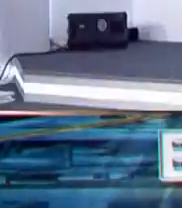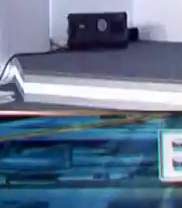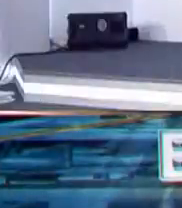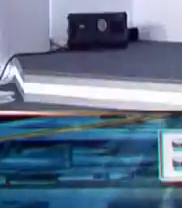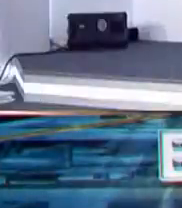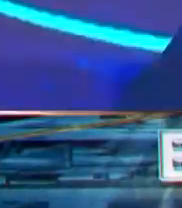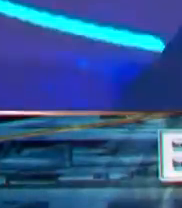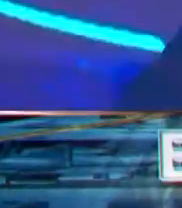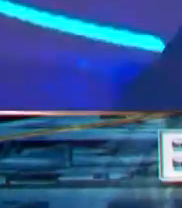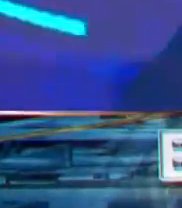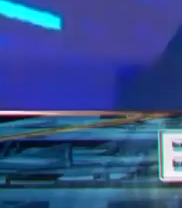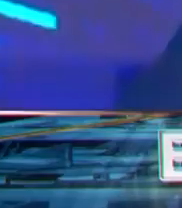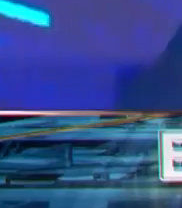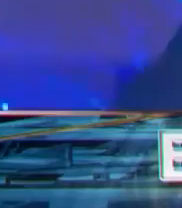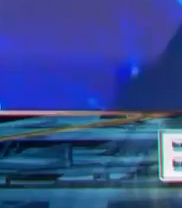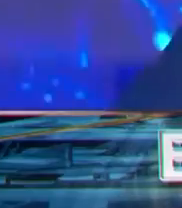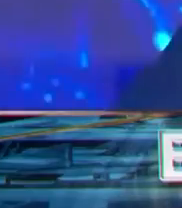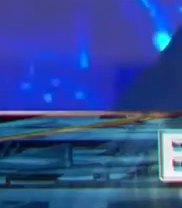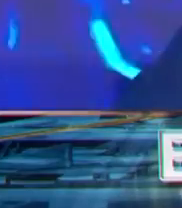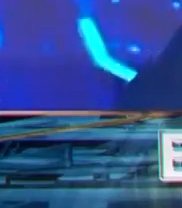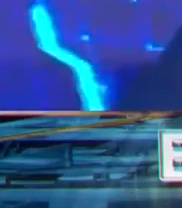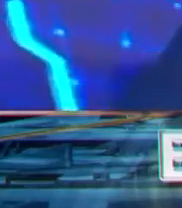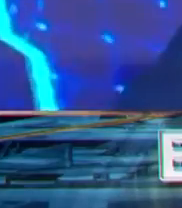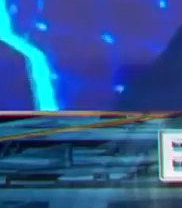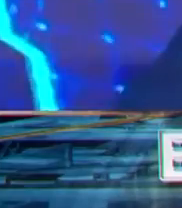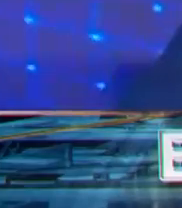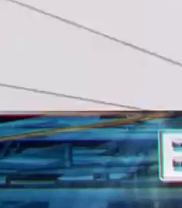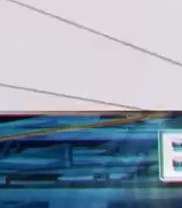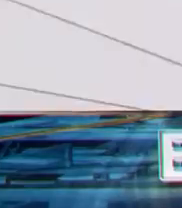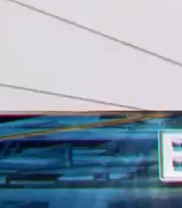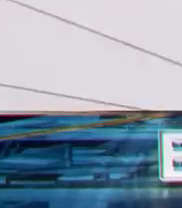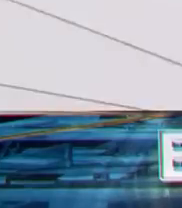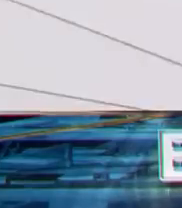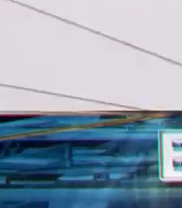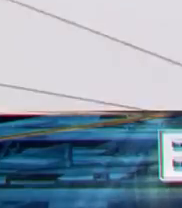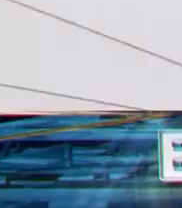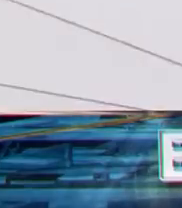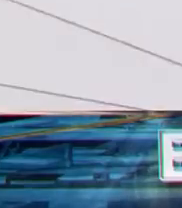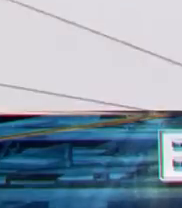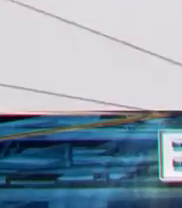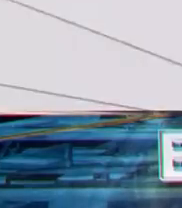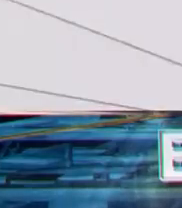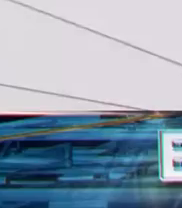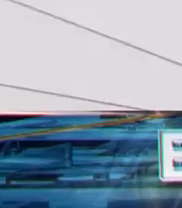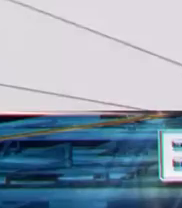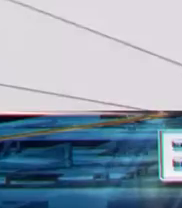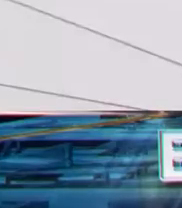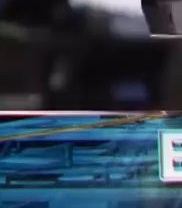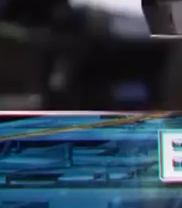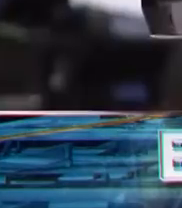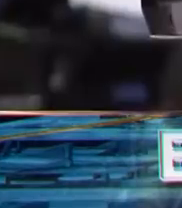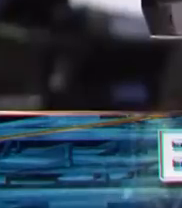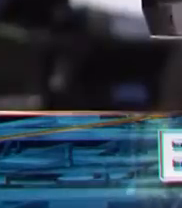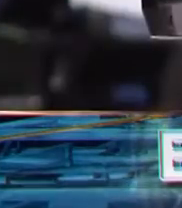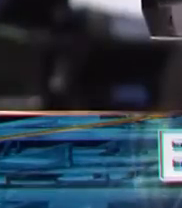Төтенше жағдай кезінде 42500 теңгеге 8 миллион адам өтініш беріп, 4 миллион 600 мыңы көмек пұл алды. Үкімет енді қалған 4